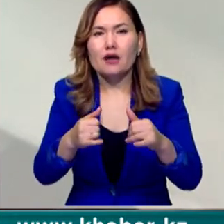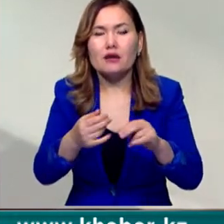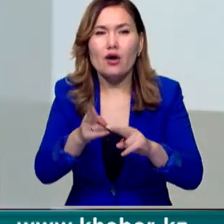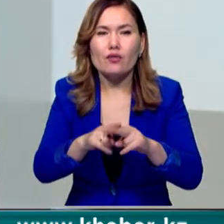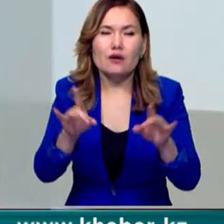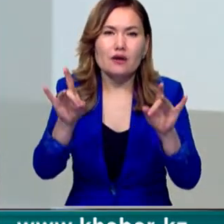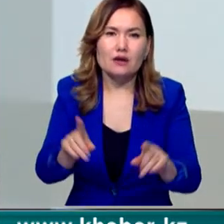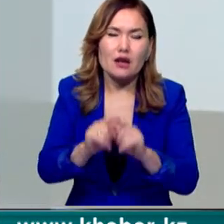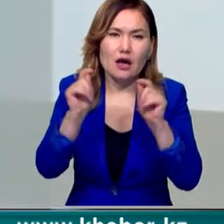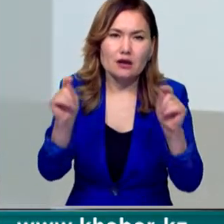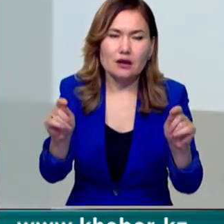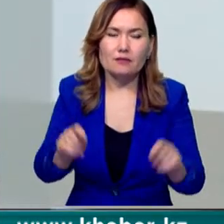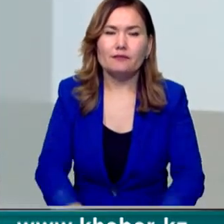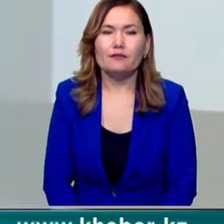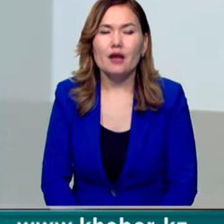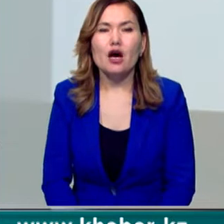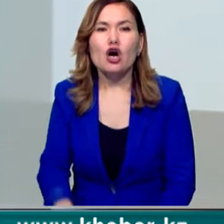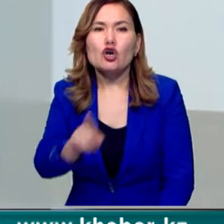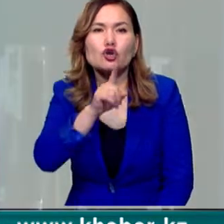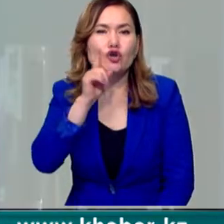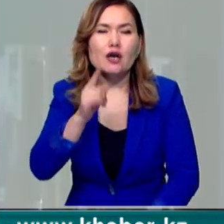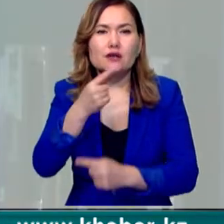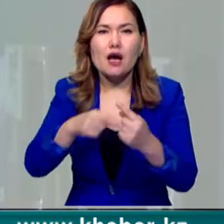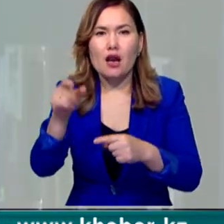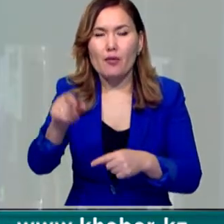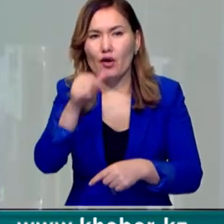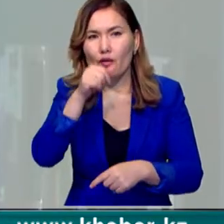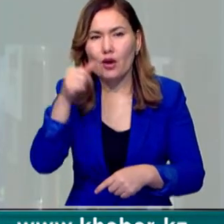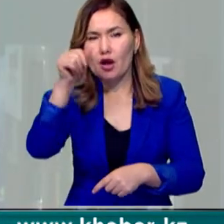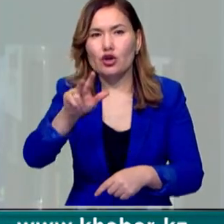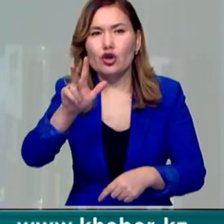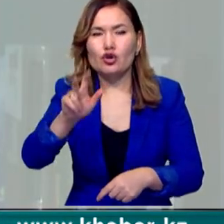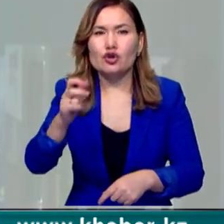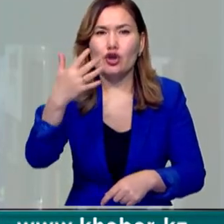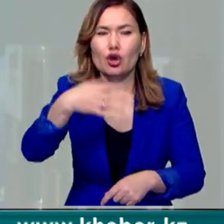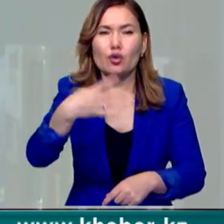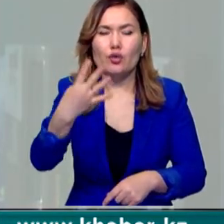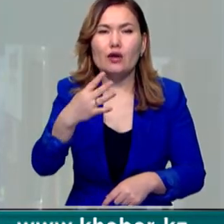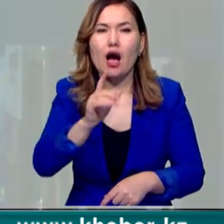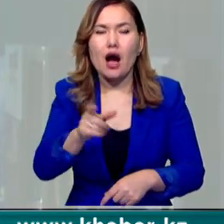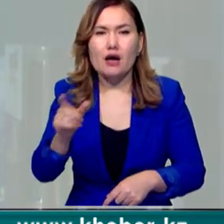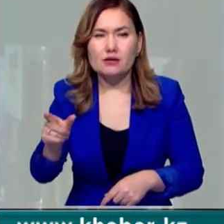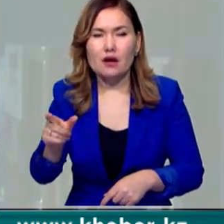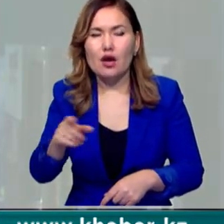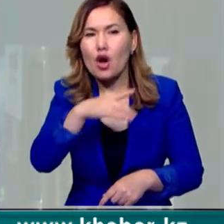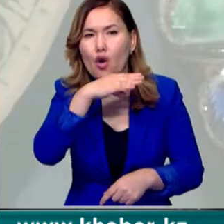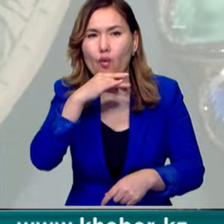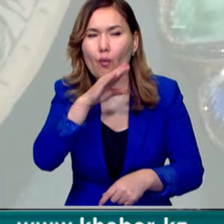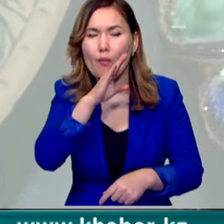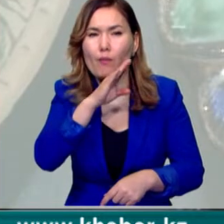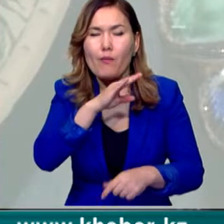ашқан. Еңбек бағдарламасының жас кәсіпкер жобасы аясында ауданымызда өткен жылы 354 азамат, оның ішінде көп балалы аналар